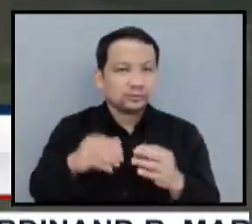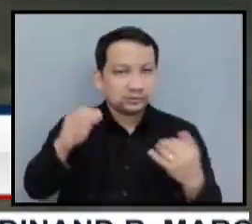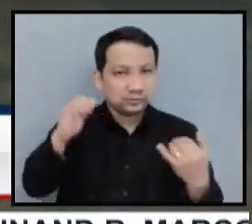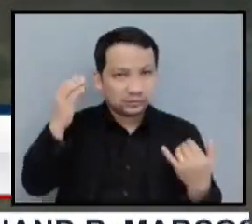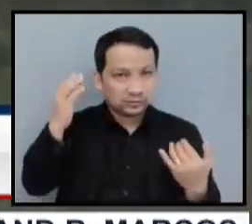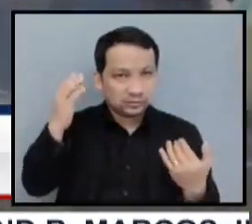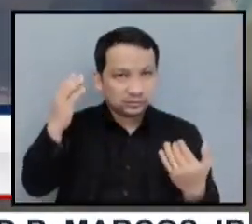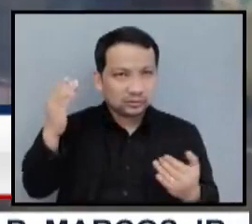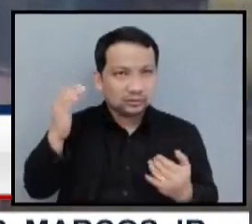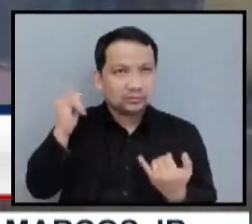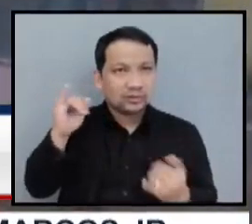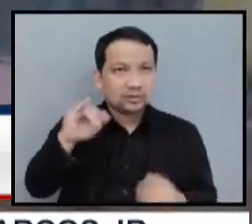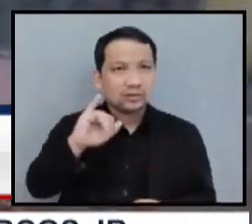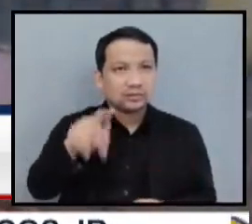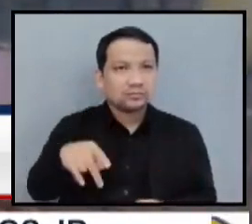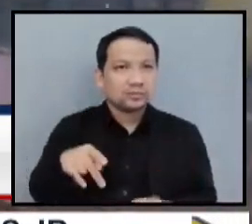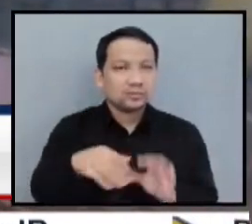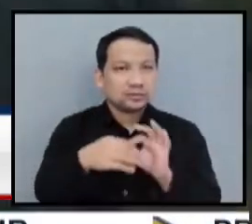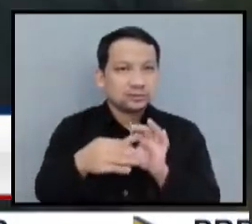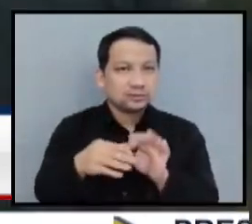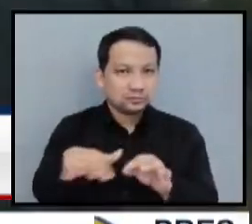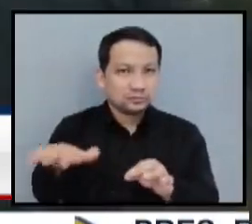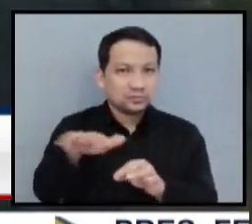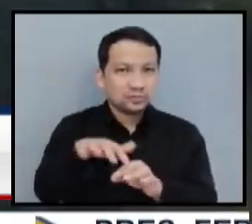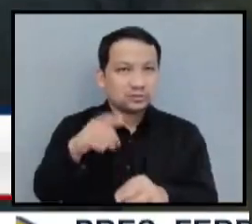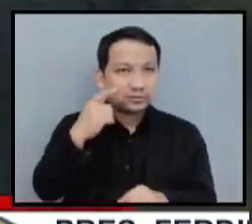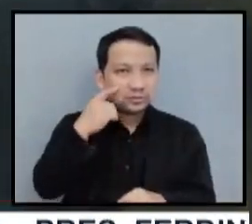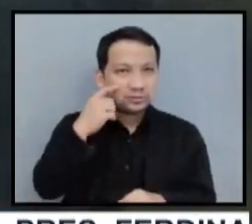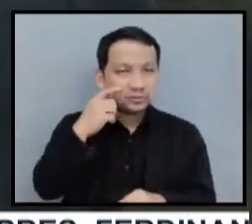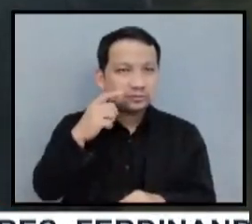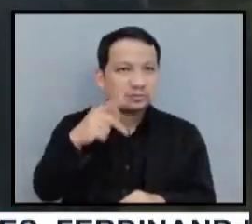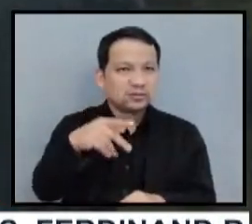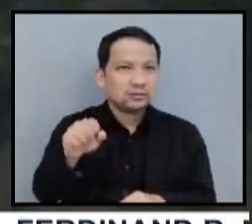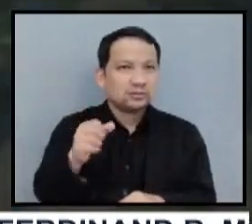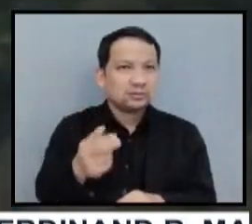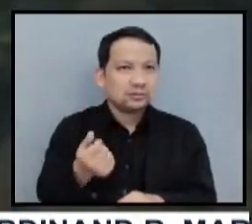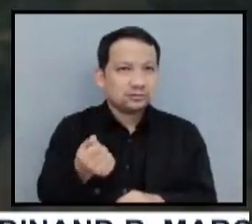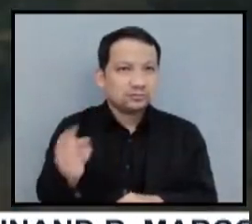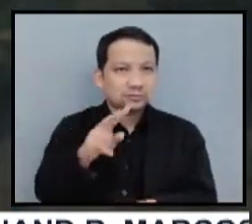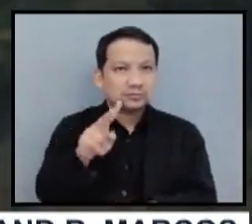Para sa Morning Show ng Bayan, Glory Balegan, Rise and Shine, Pilipinas.